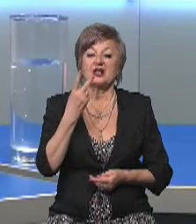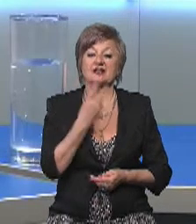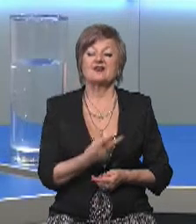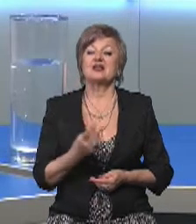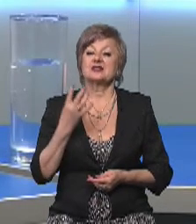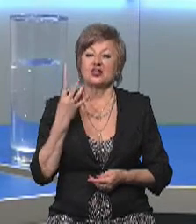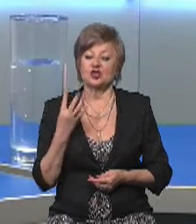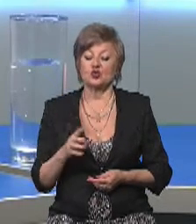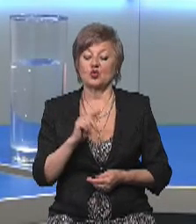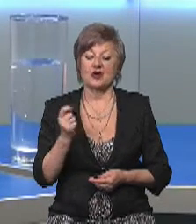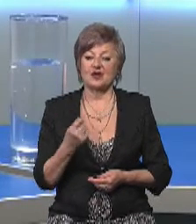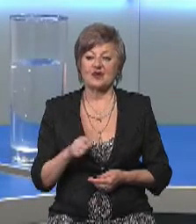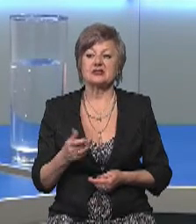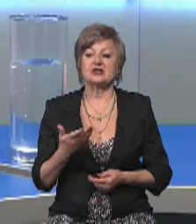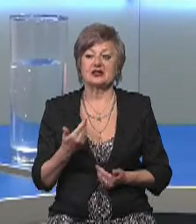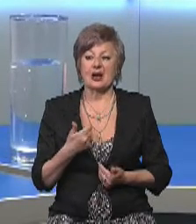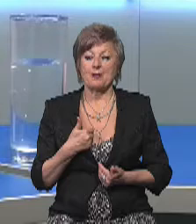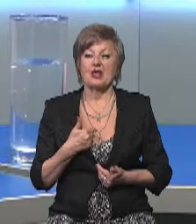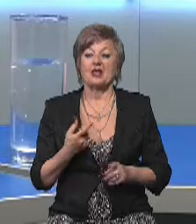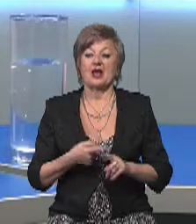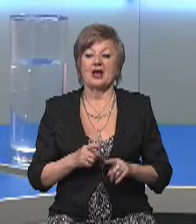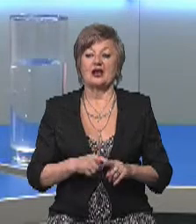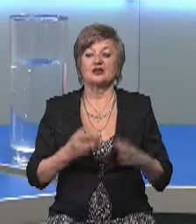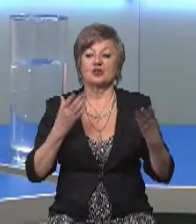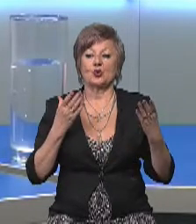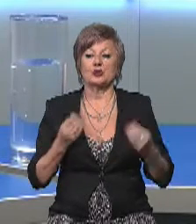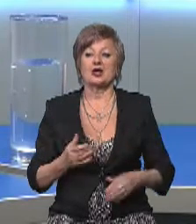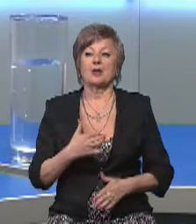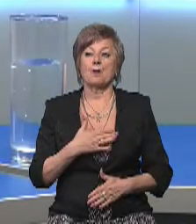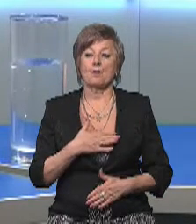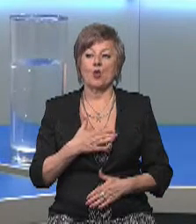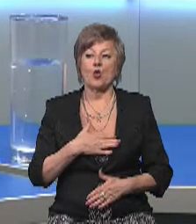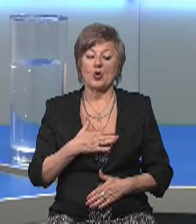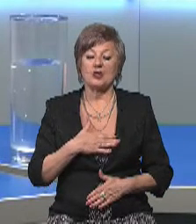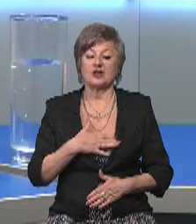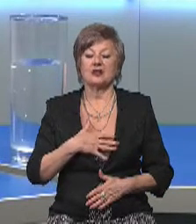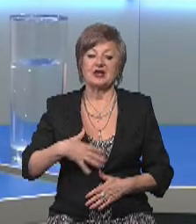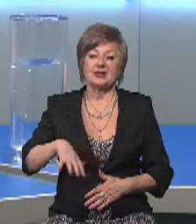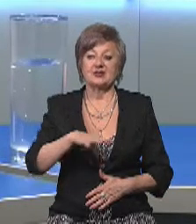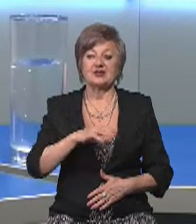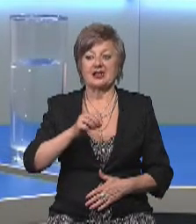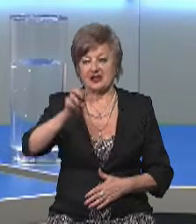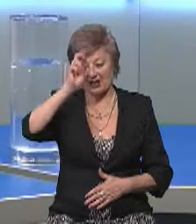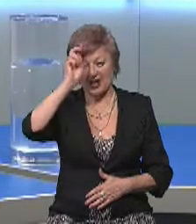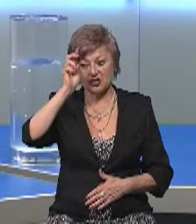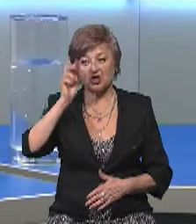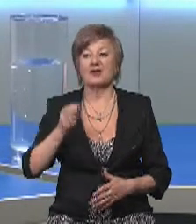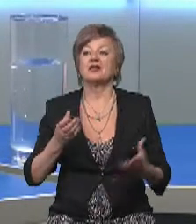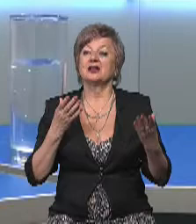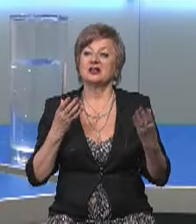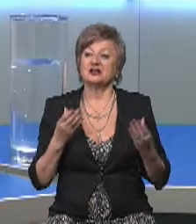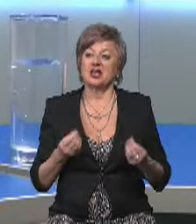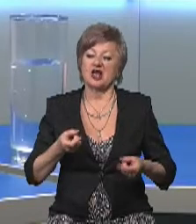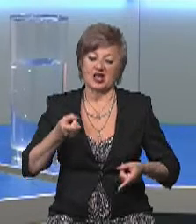24 серпня для мене це день моєї і нашої держави, це